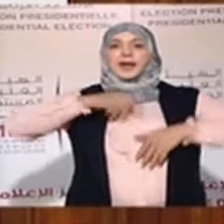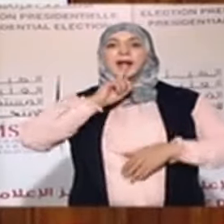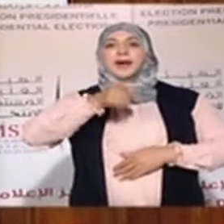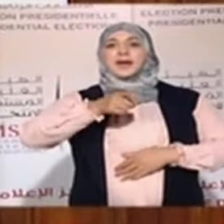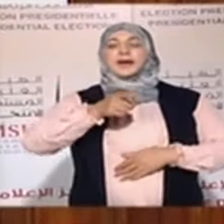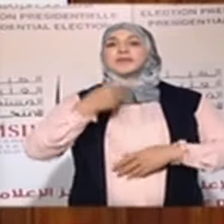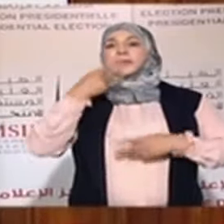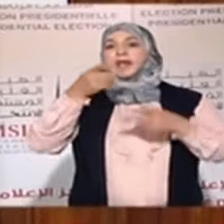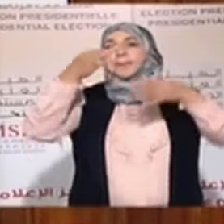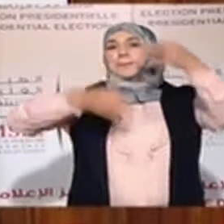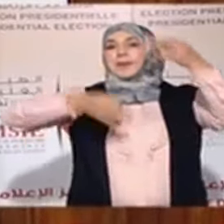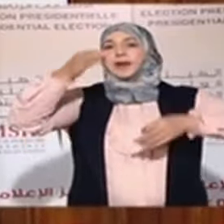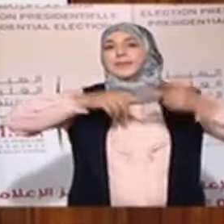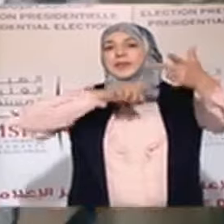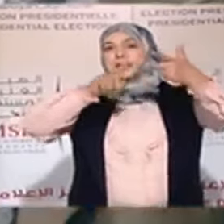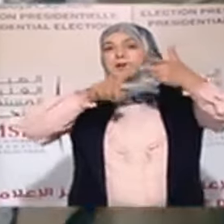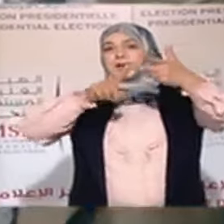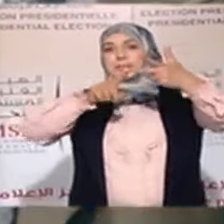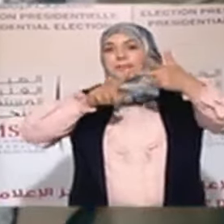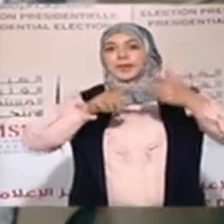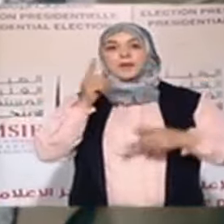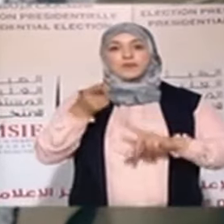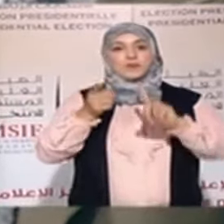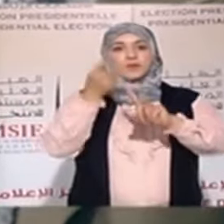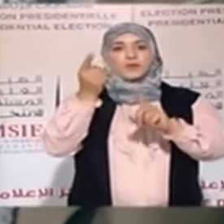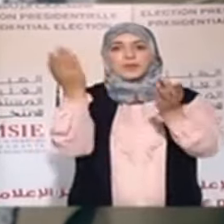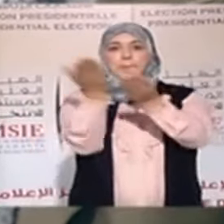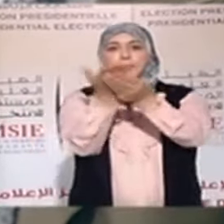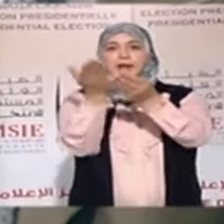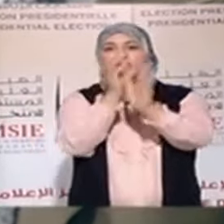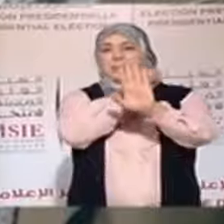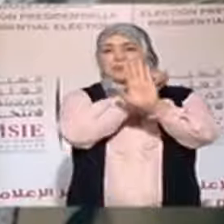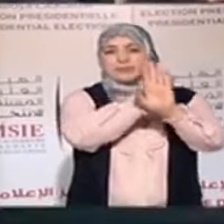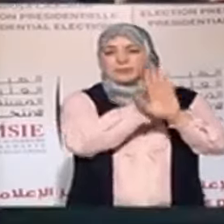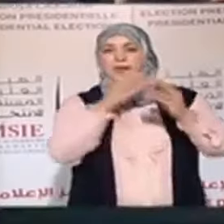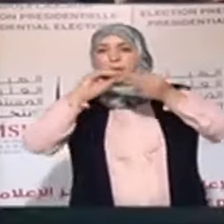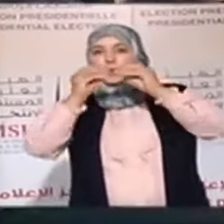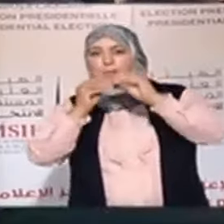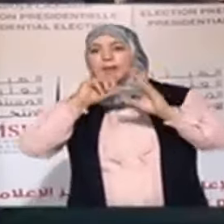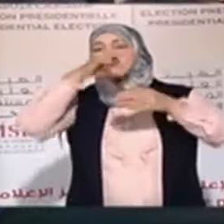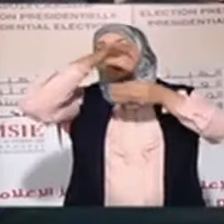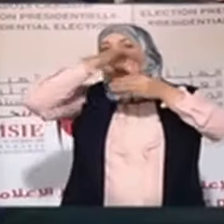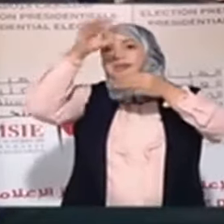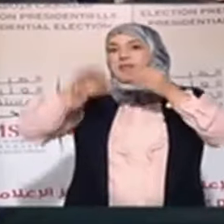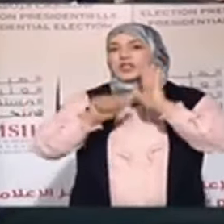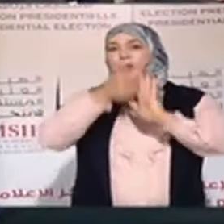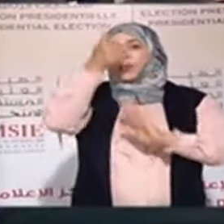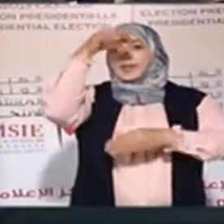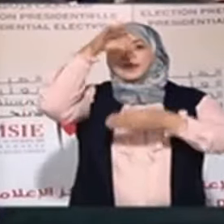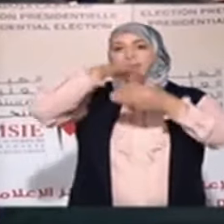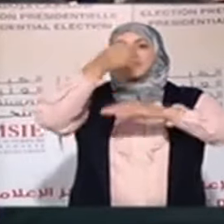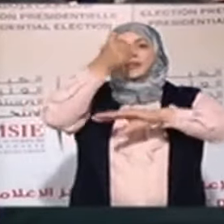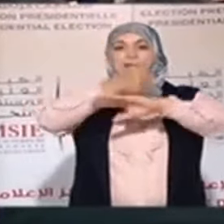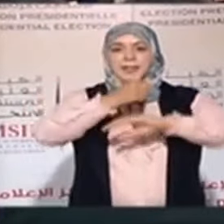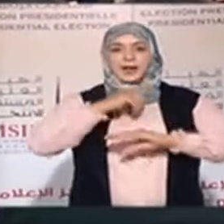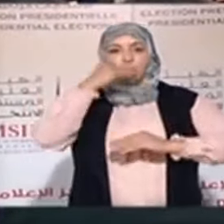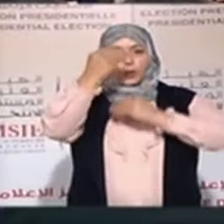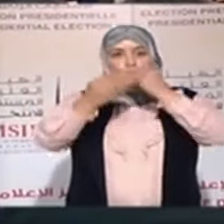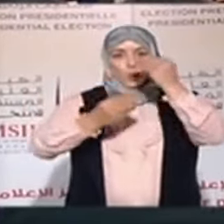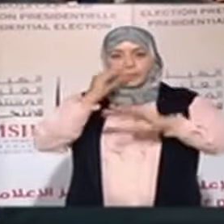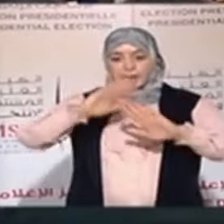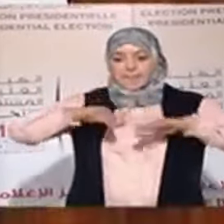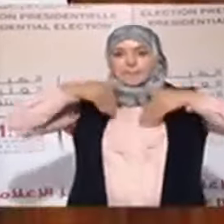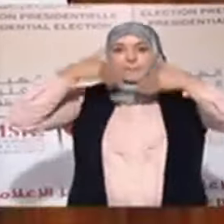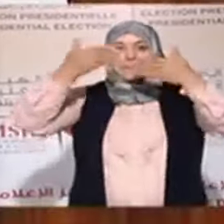صادر عن محكمة التعقيب بخصوص الطعون المتعلقة بالنتائج الأولية للانتخابات الرئاسية أو بعد